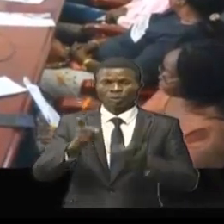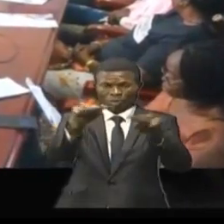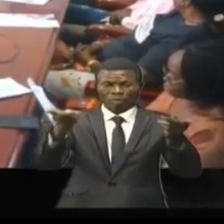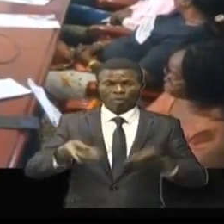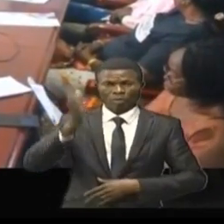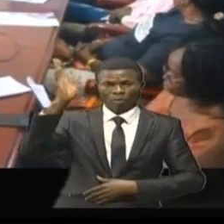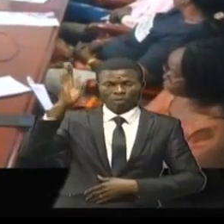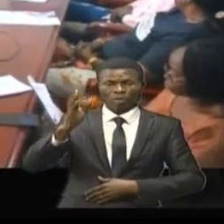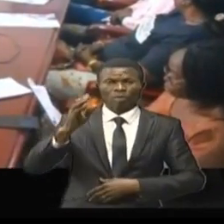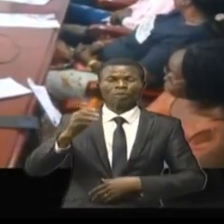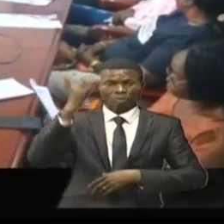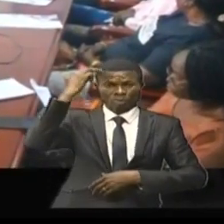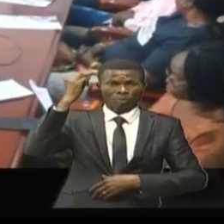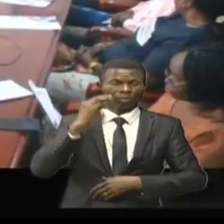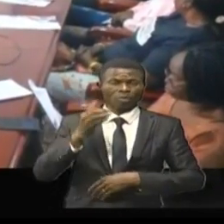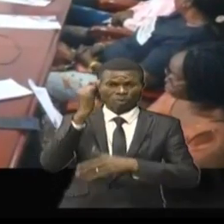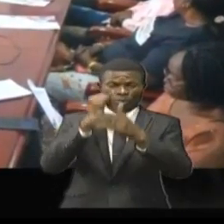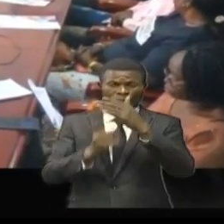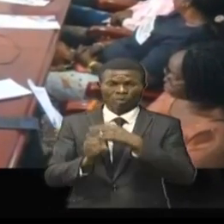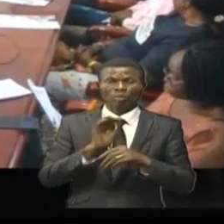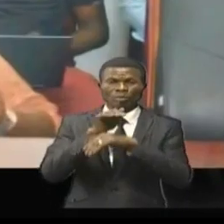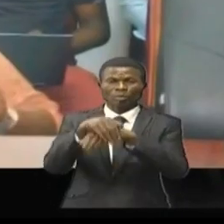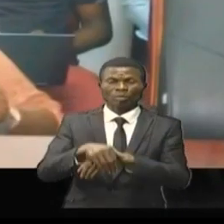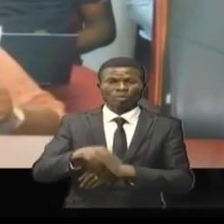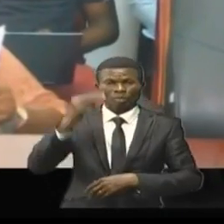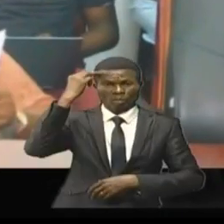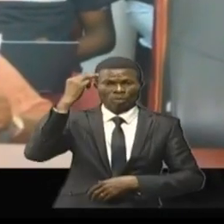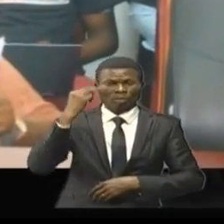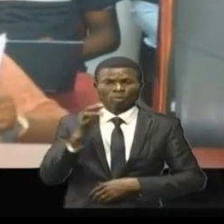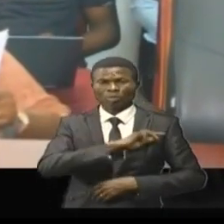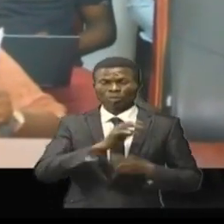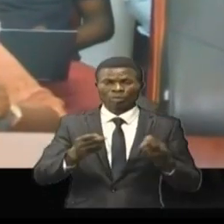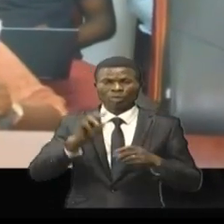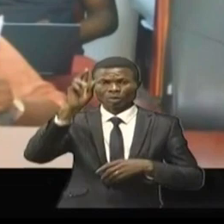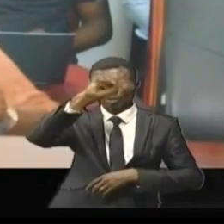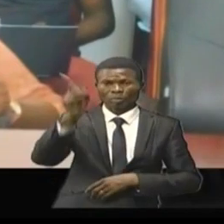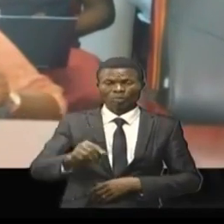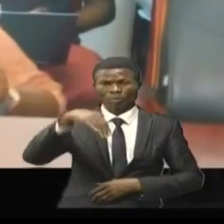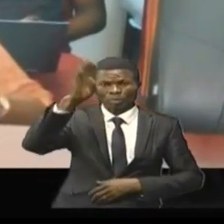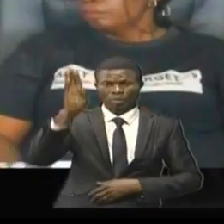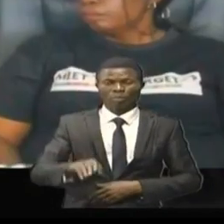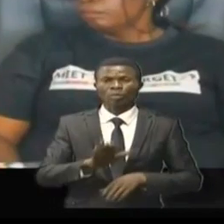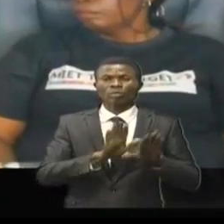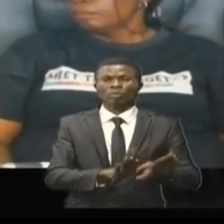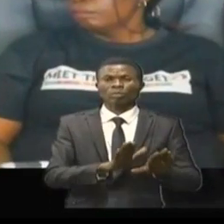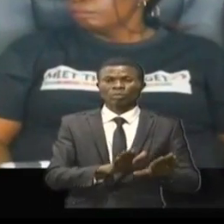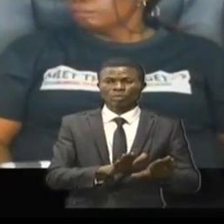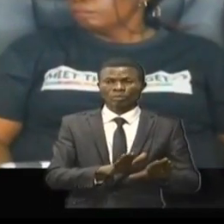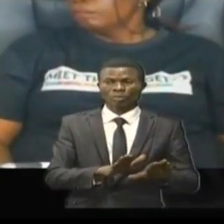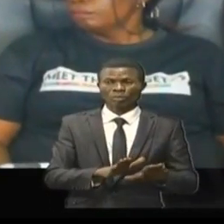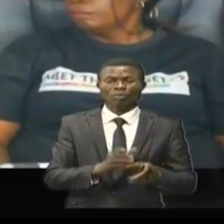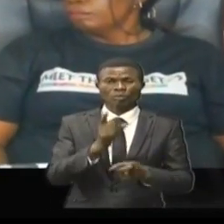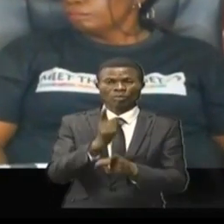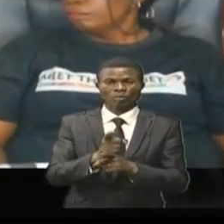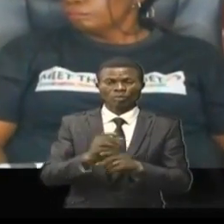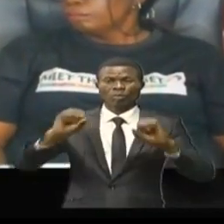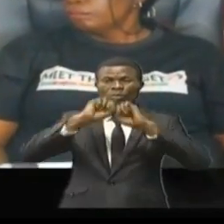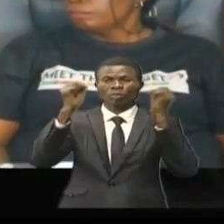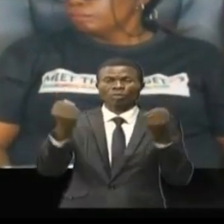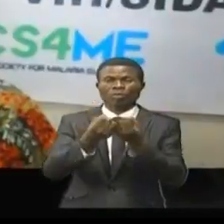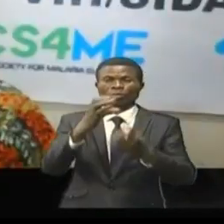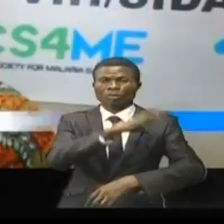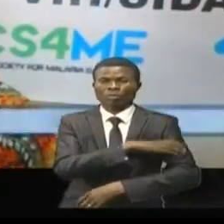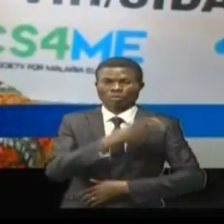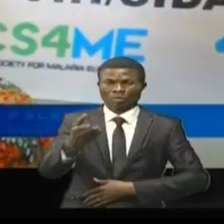de l'Intérieur. La contribution de la RDC à hauteur de 30% est attendue des pieds fermes par la société civile.